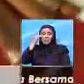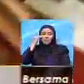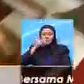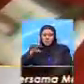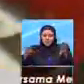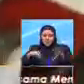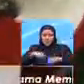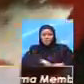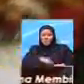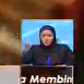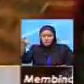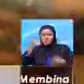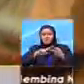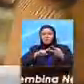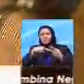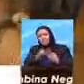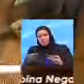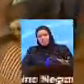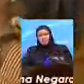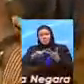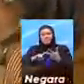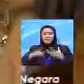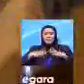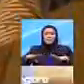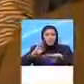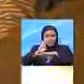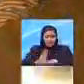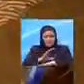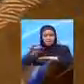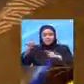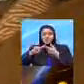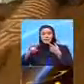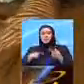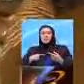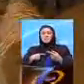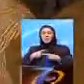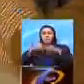aksesori dan busana tradisional serta seni bina rumah tradisional Melayu lama.